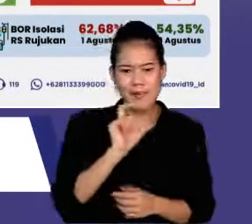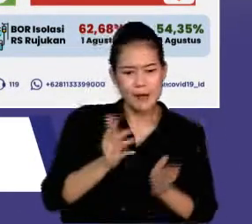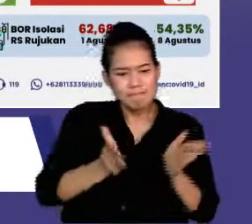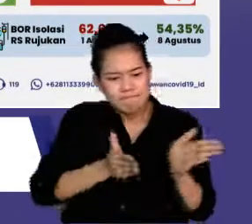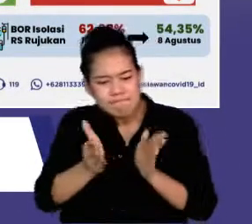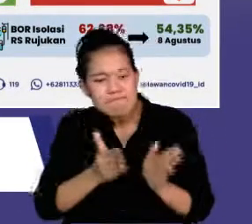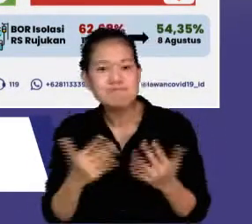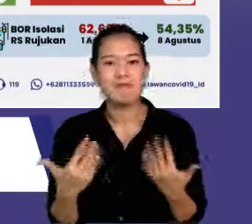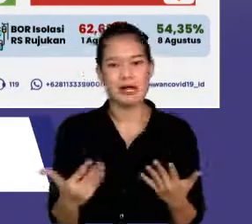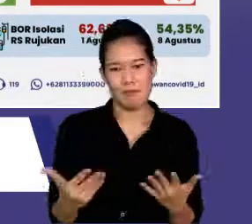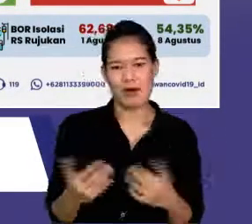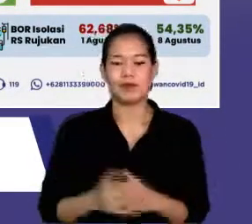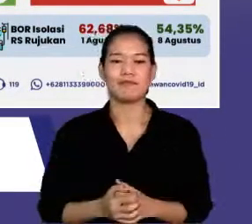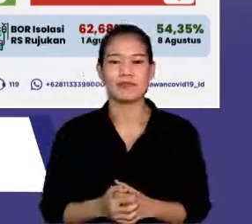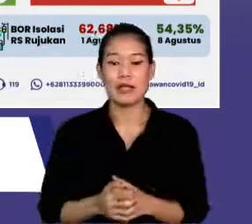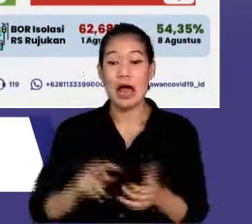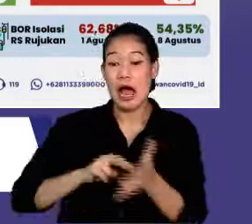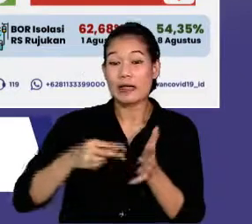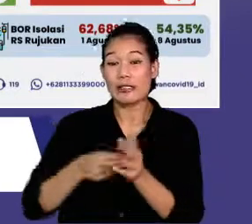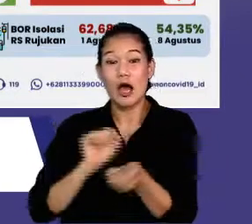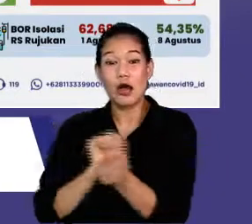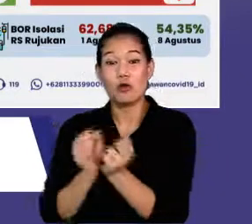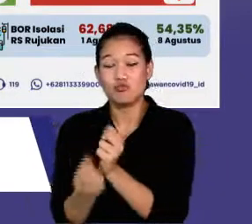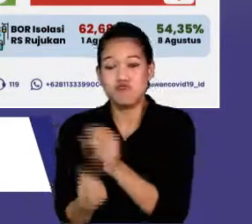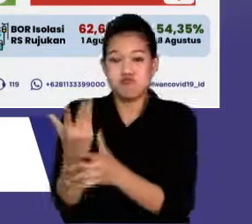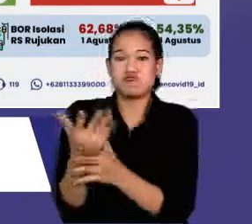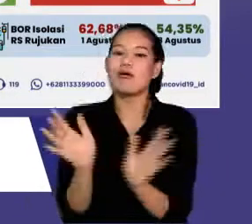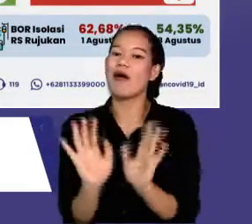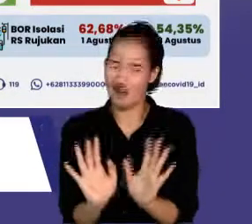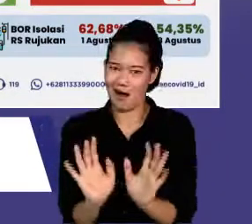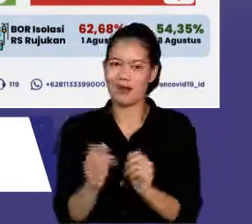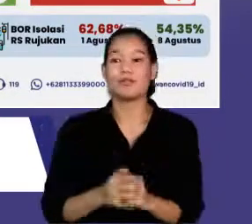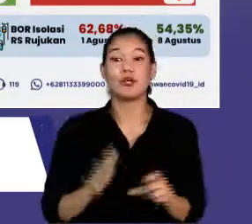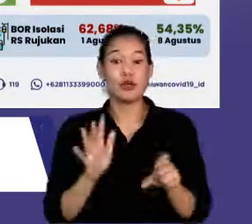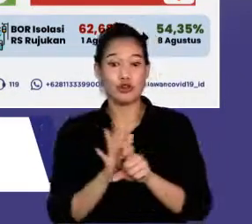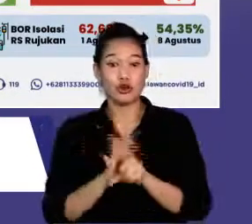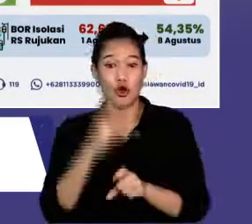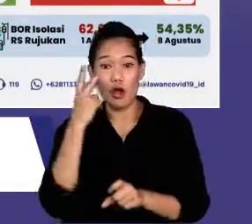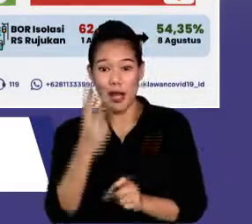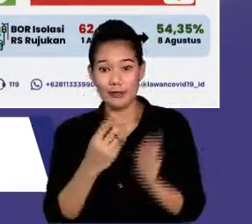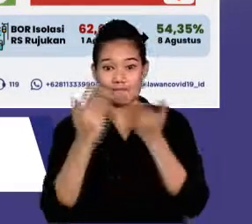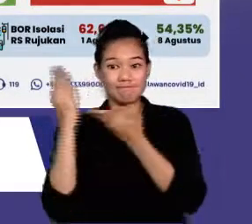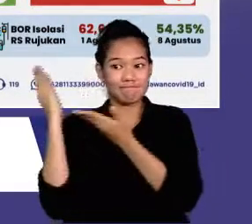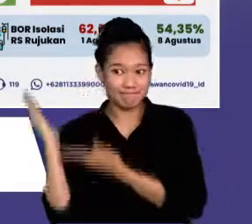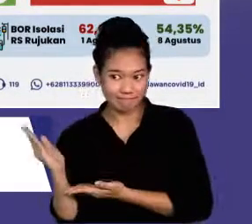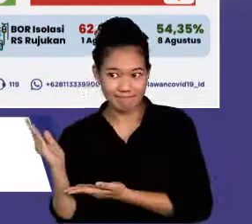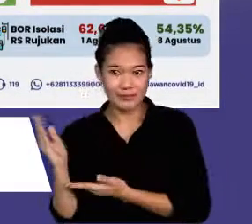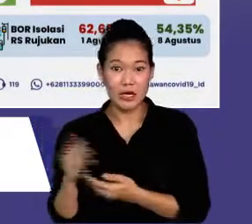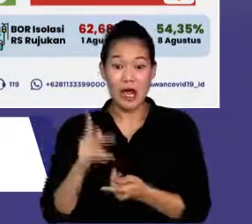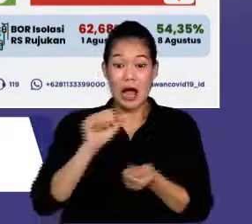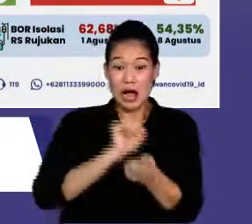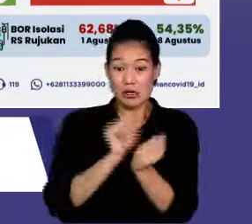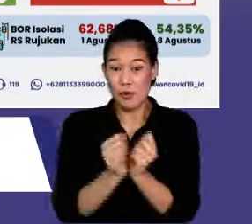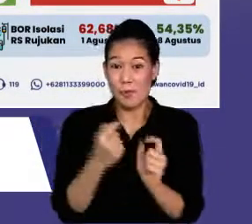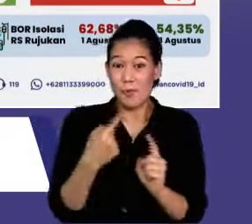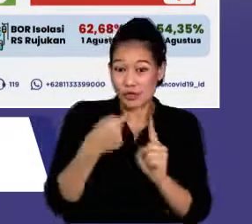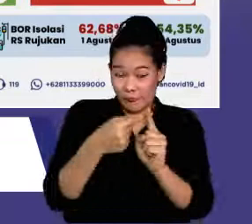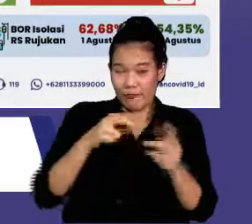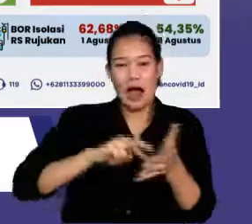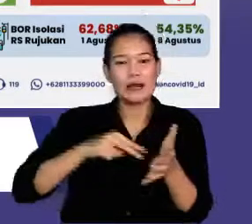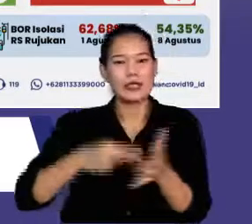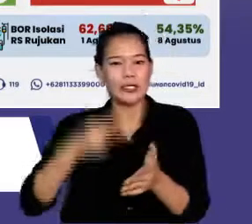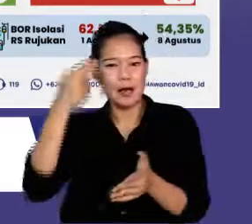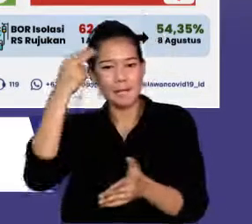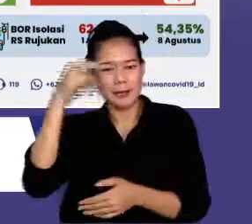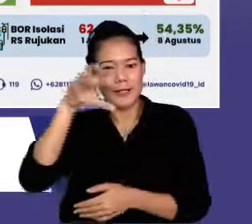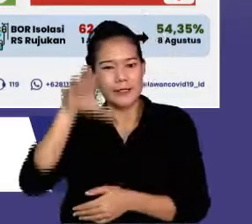masing-masing sebelum terjadi lonjakan kasus sebagai contoh apabila melihat ada kenaikan angka positif maka pimpinan daerah